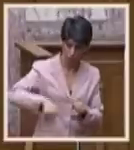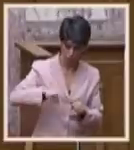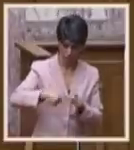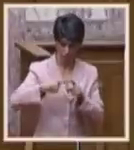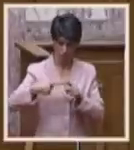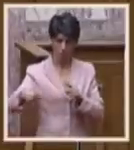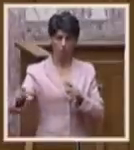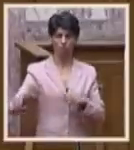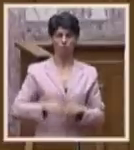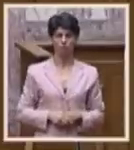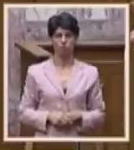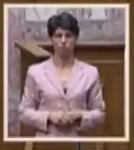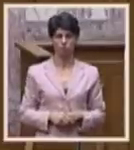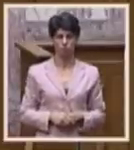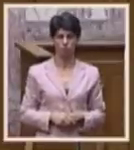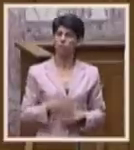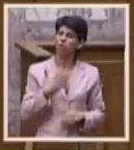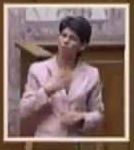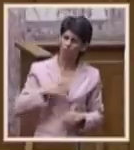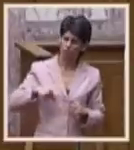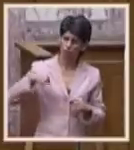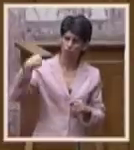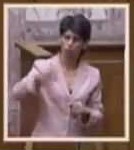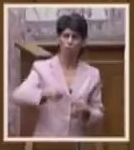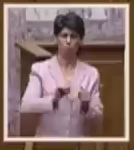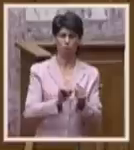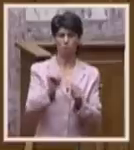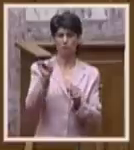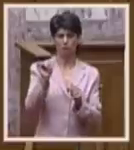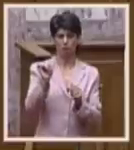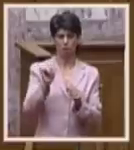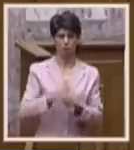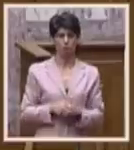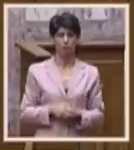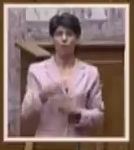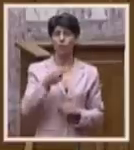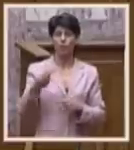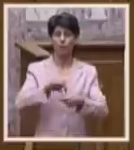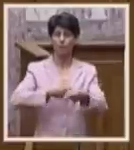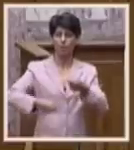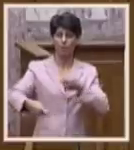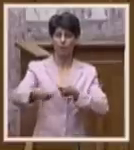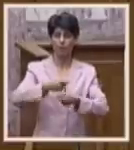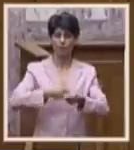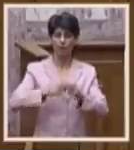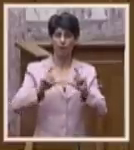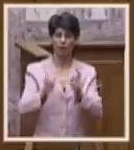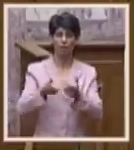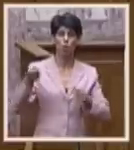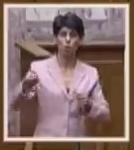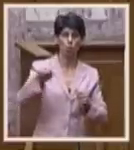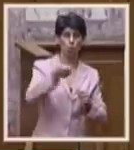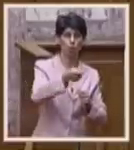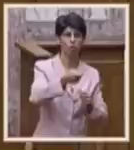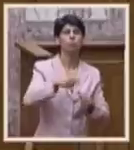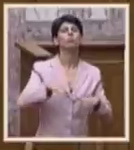εβδομάδας ή αν θέλετε τον επόμενο μήνα, το ζήτημα της διαχείρισης του ελληνικού χρέους δεν